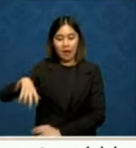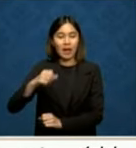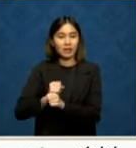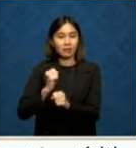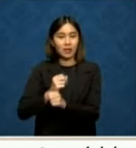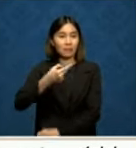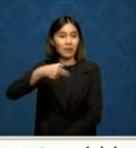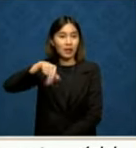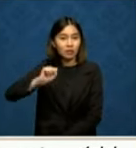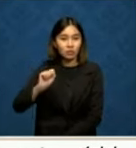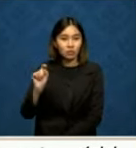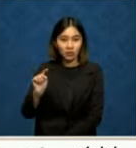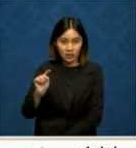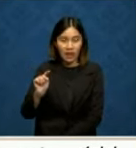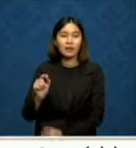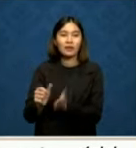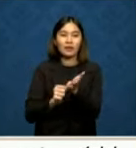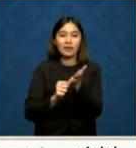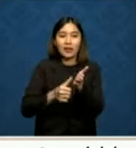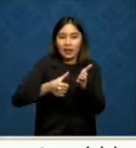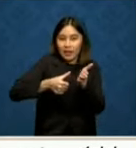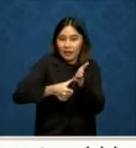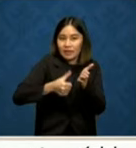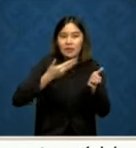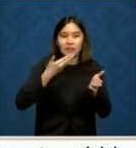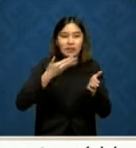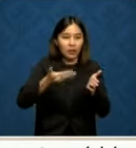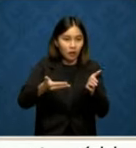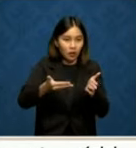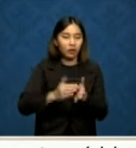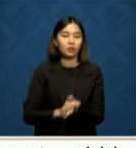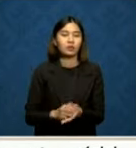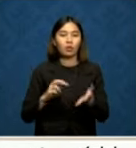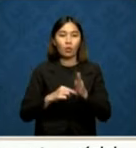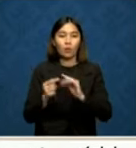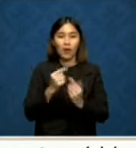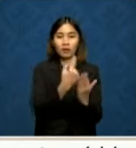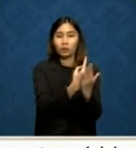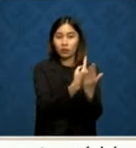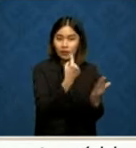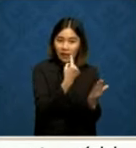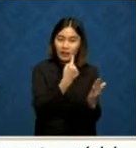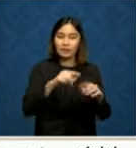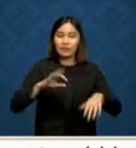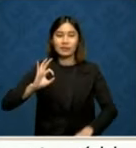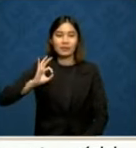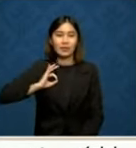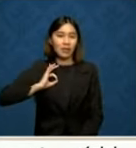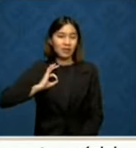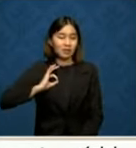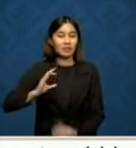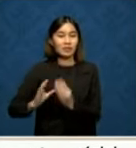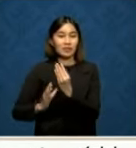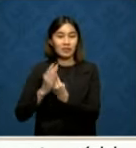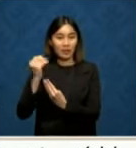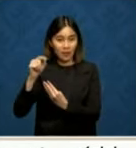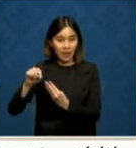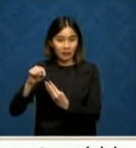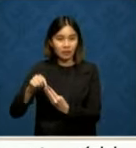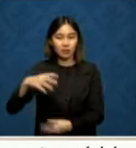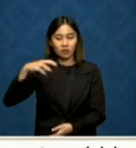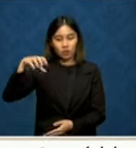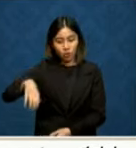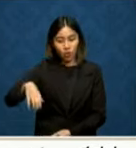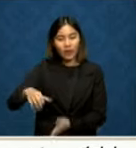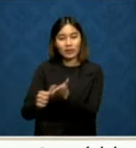ูตรเรีกว่าแ้หนี่แบบย่างยืนนะคะที่จะให้ตัวแทนของสมาชิกสภาเนี่ยเป็หน suggy